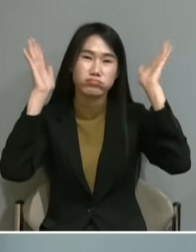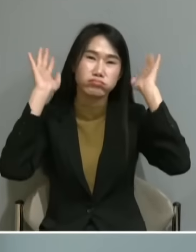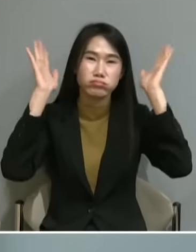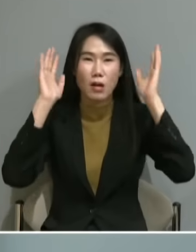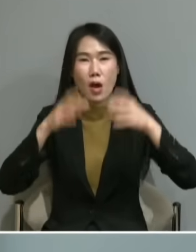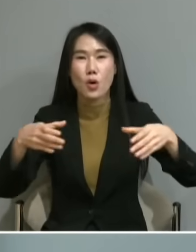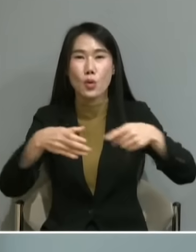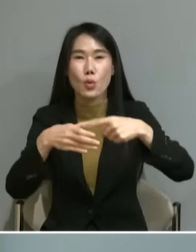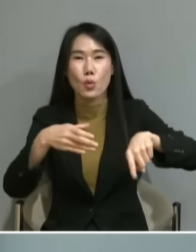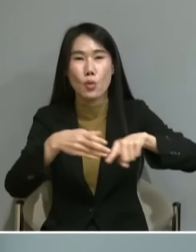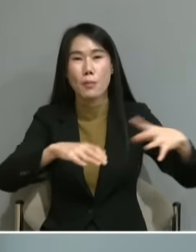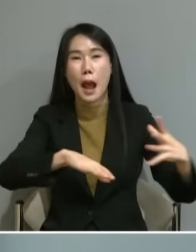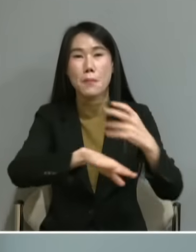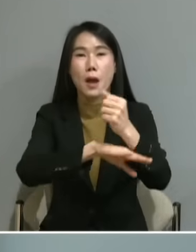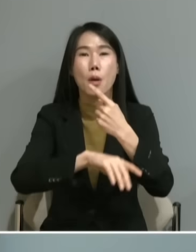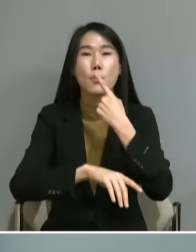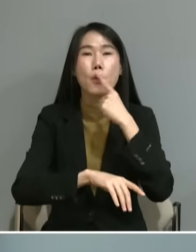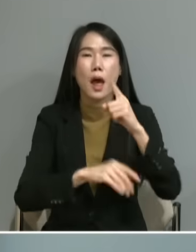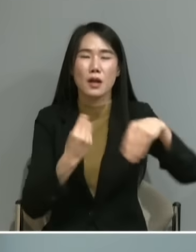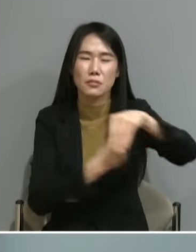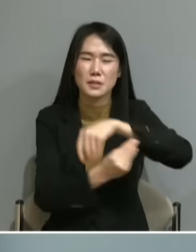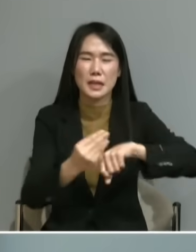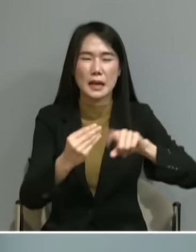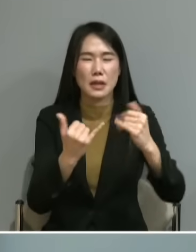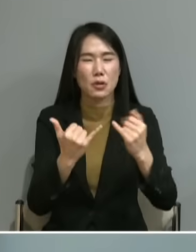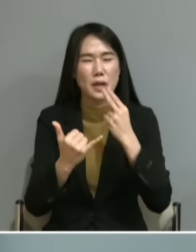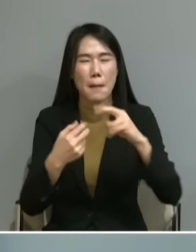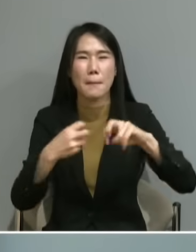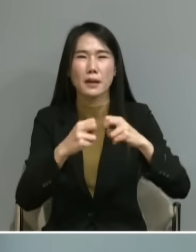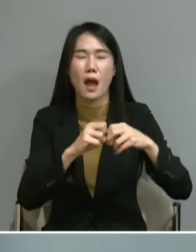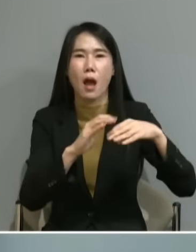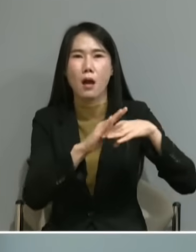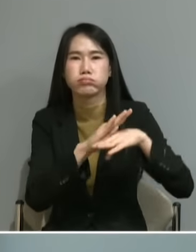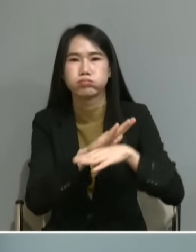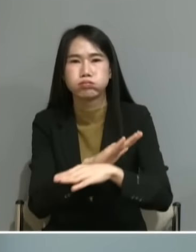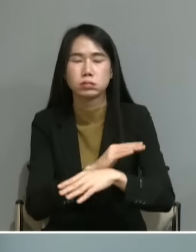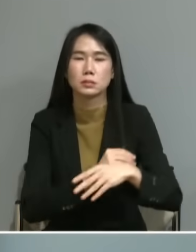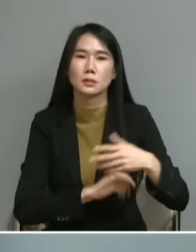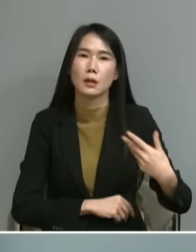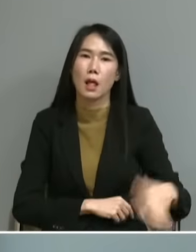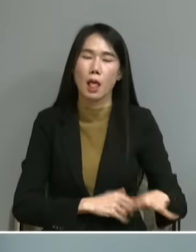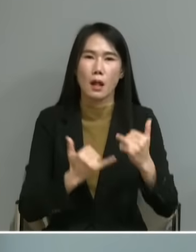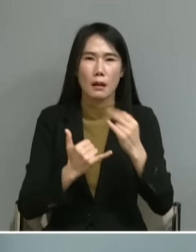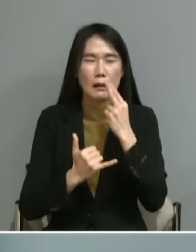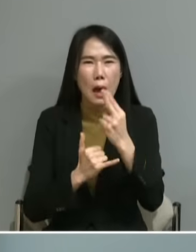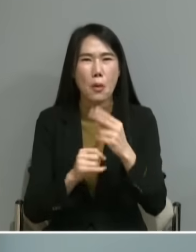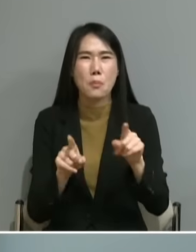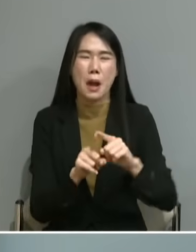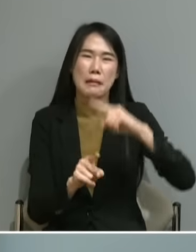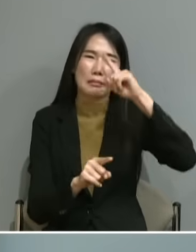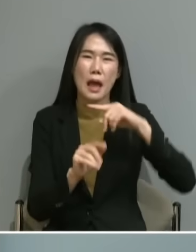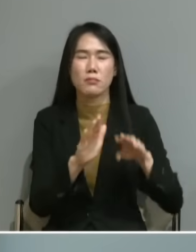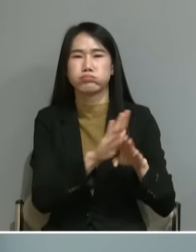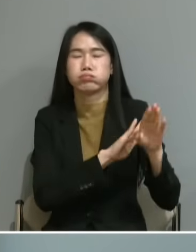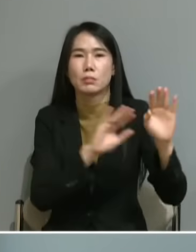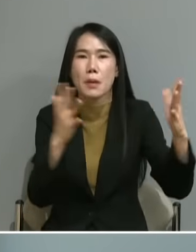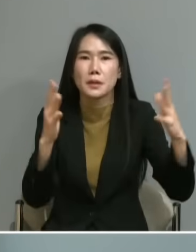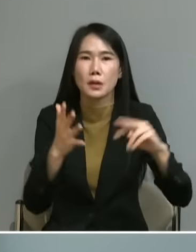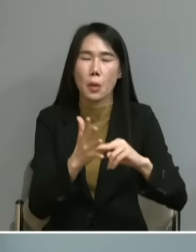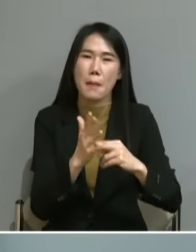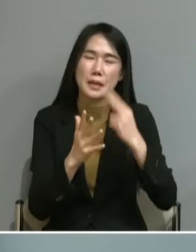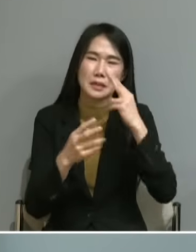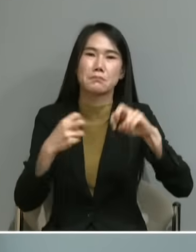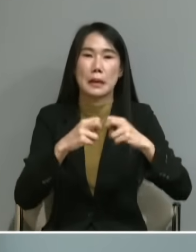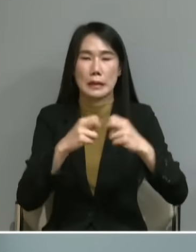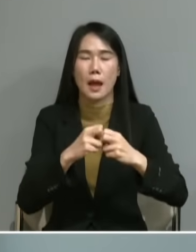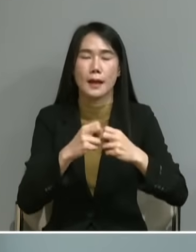ก็บอกตรงกันหมดว่าขณะนี้เศรษฐกิจอยู่ในภาวะที่มันวิกฤตมันตกต่ำเราเติบโตไม่ได้ตามศักยภาพนะครับ